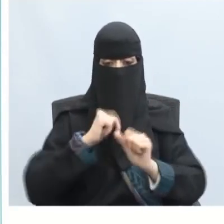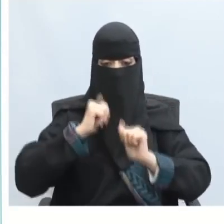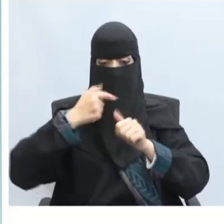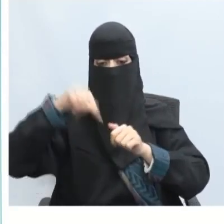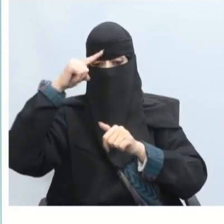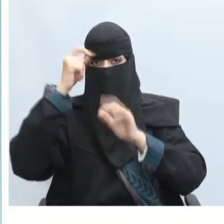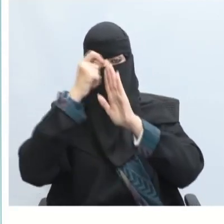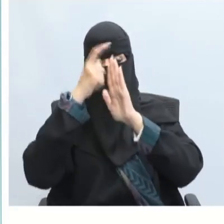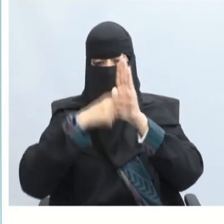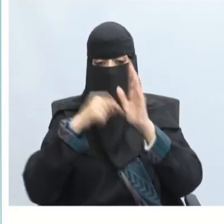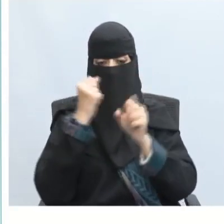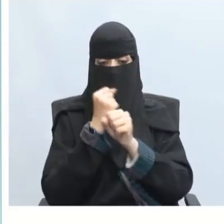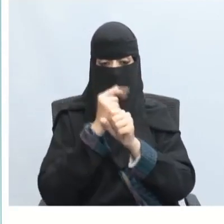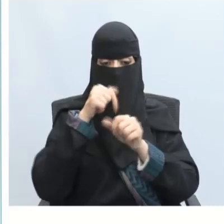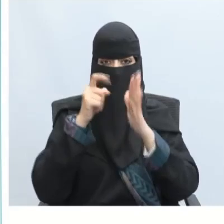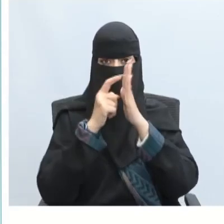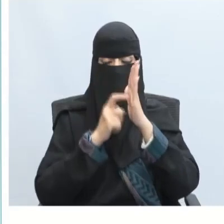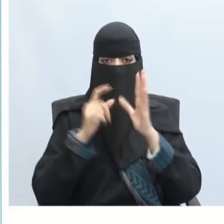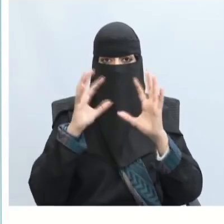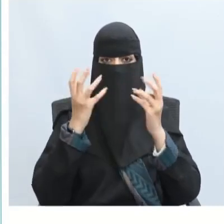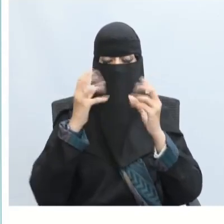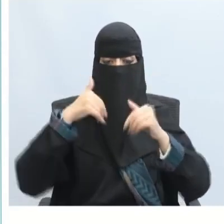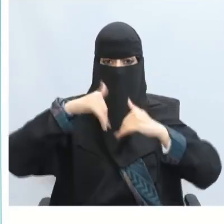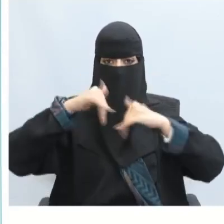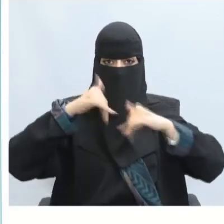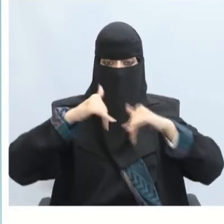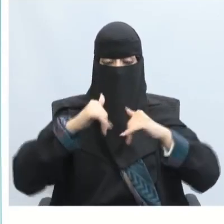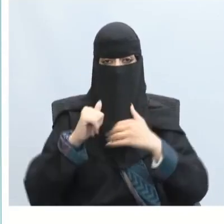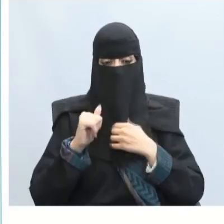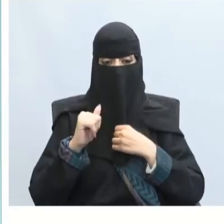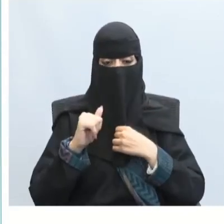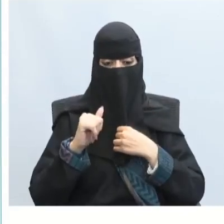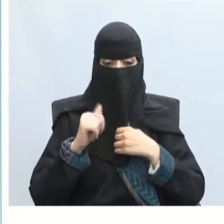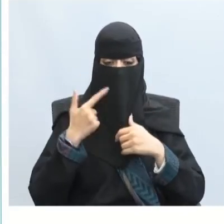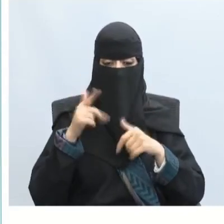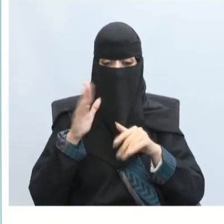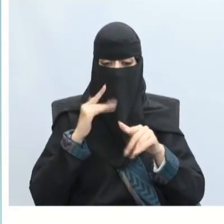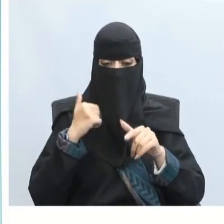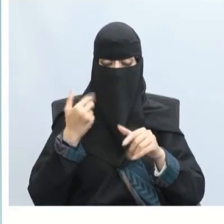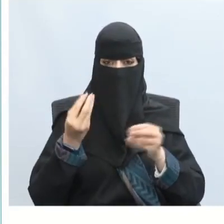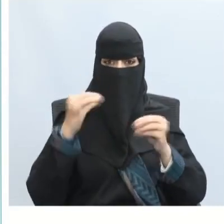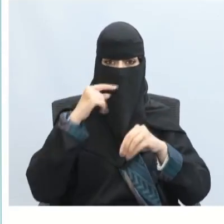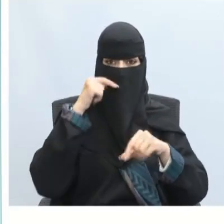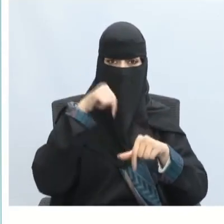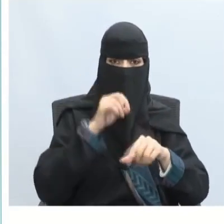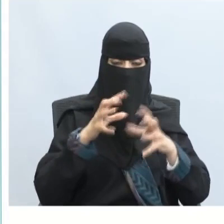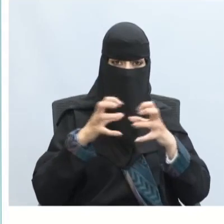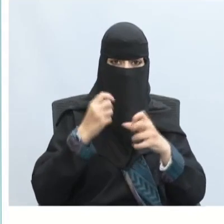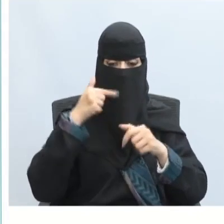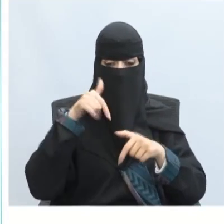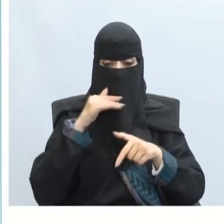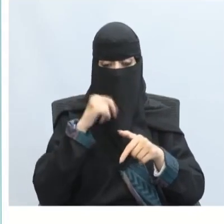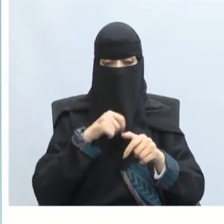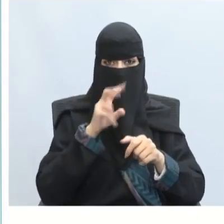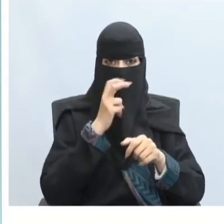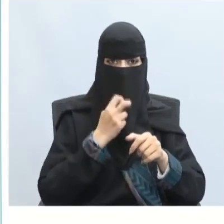ذلك النظام مثال اللائحه التنفيذيه لنظام المرور التي تتضمن تفاصيل